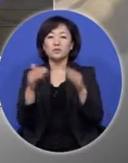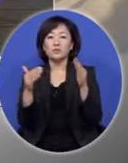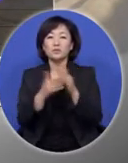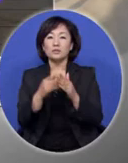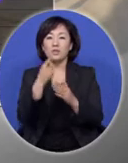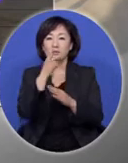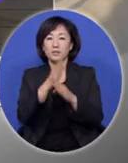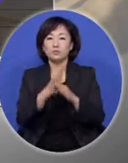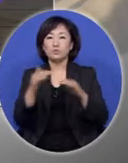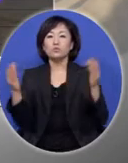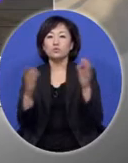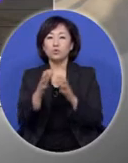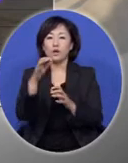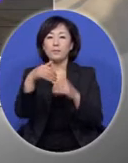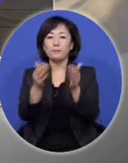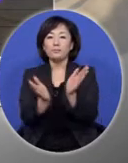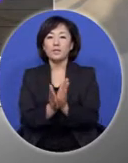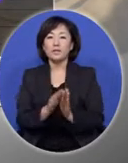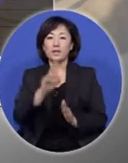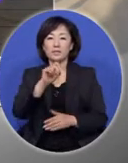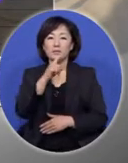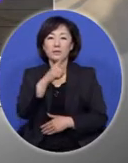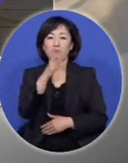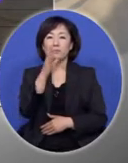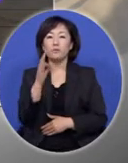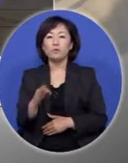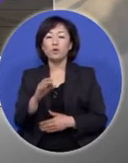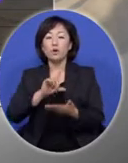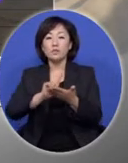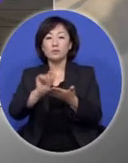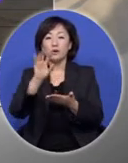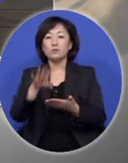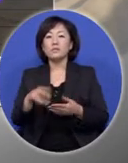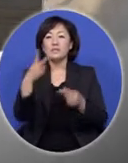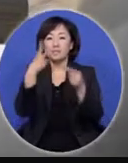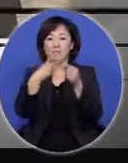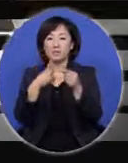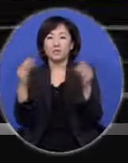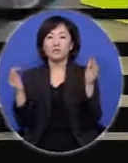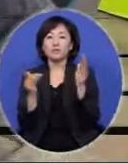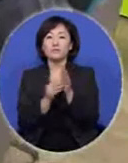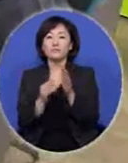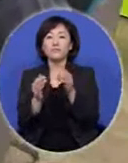민주통합당이 25%의 지지를 얻어 지역에서 2위로 올라선 겁니다.